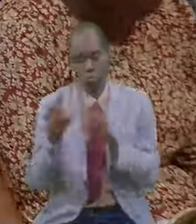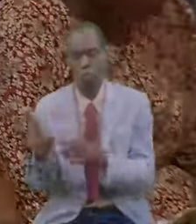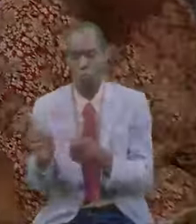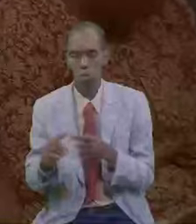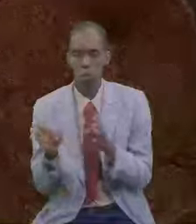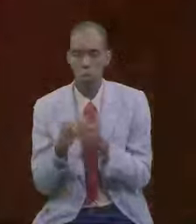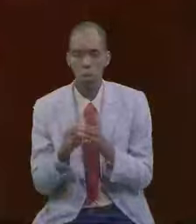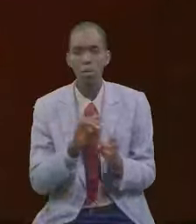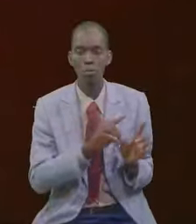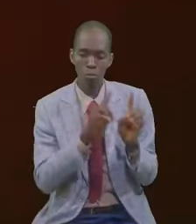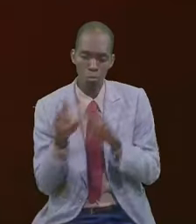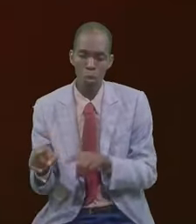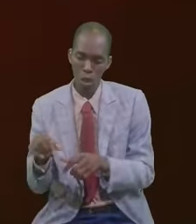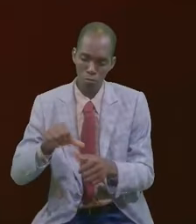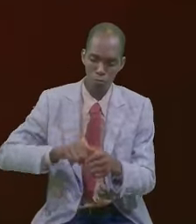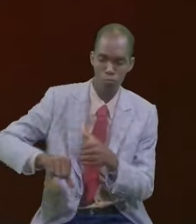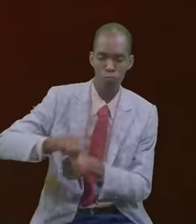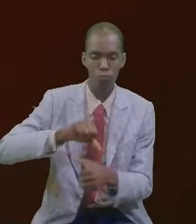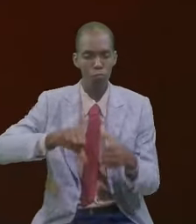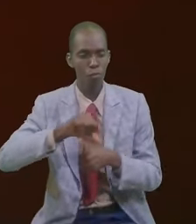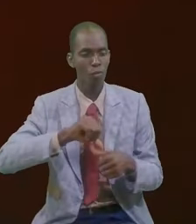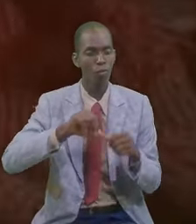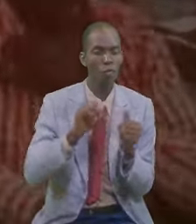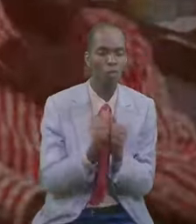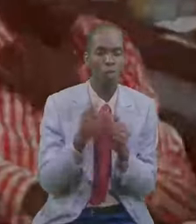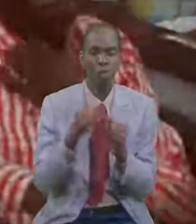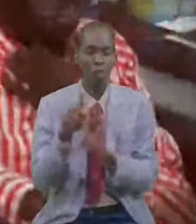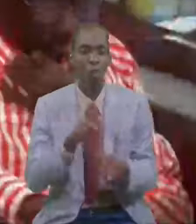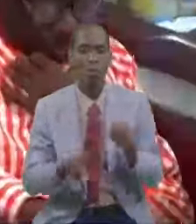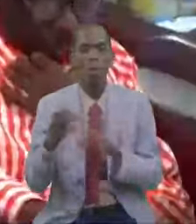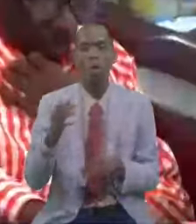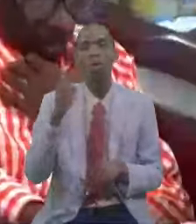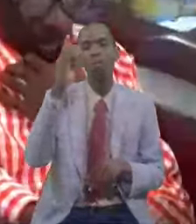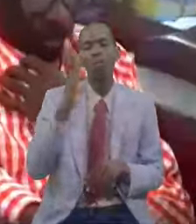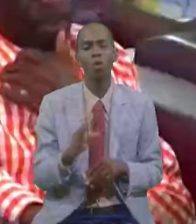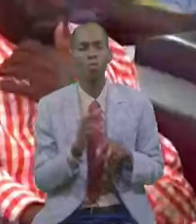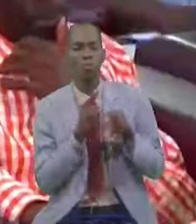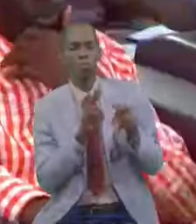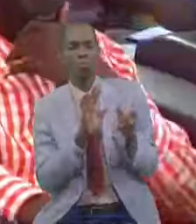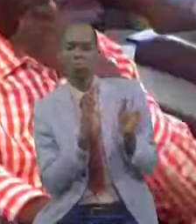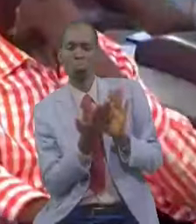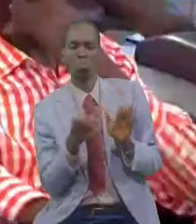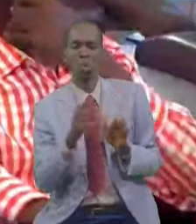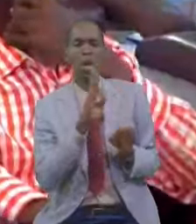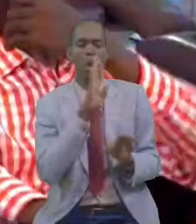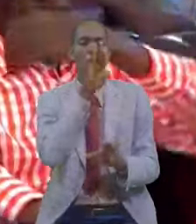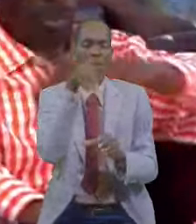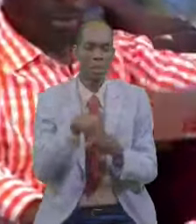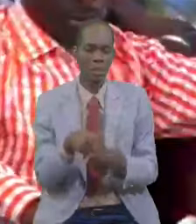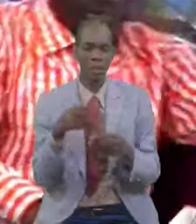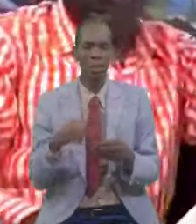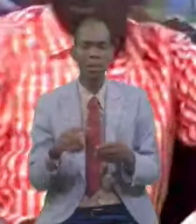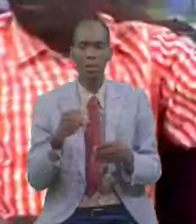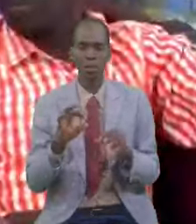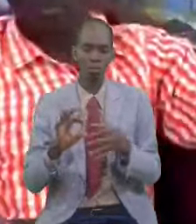communion, ils communient avec le peuple de Dieu à l'église, comme s'ils font partie de la communion du peuple